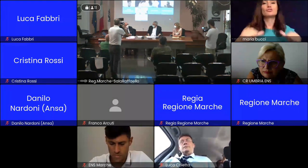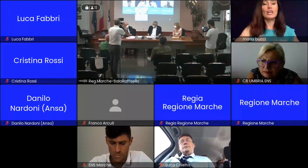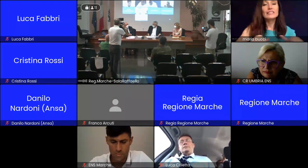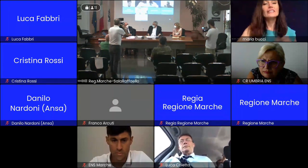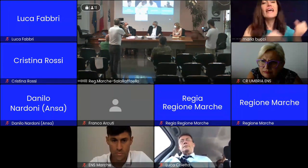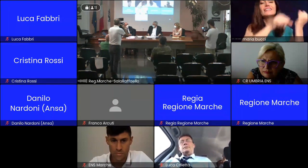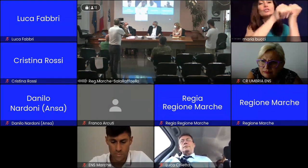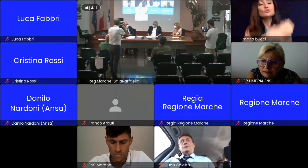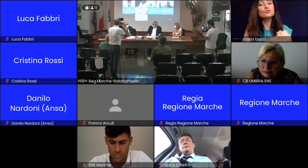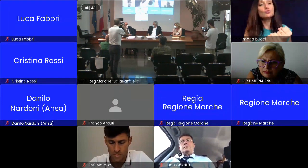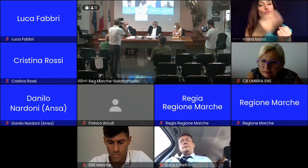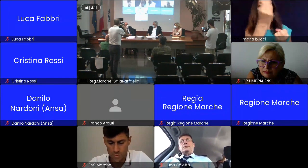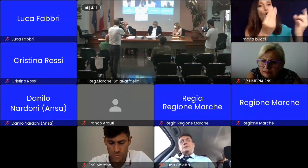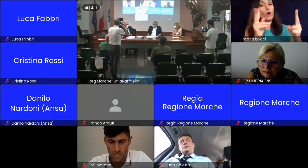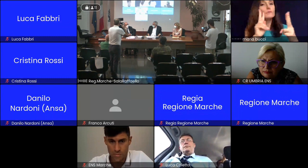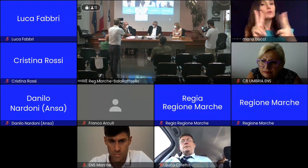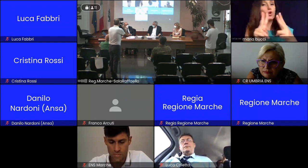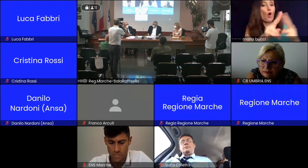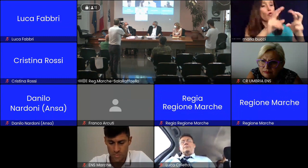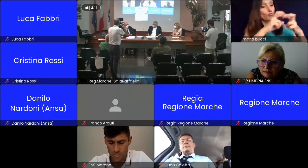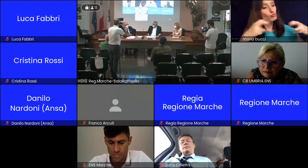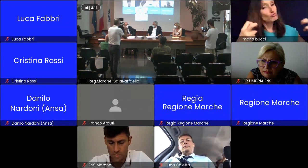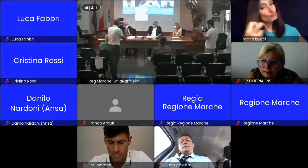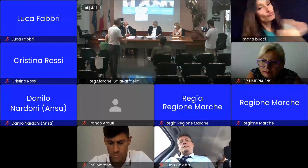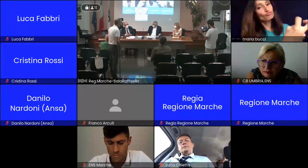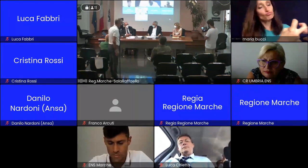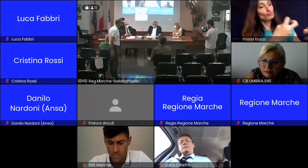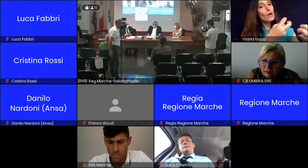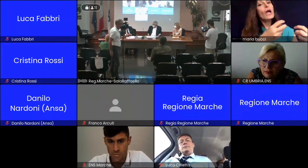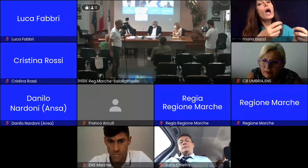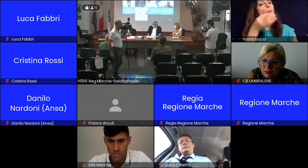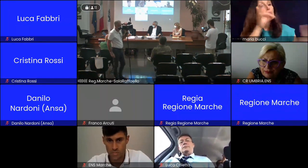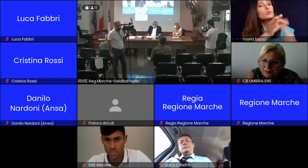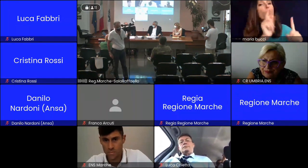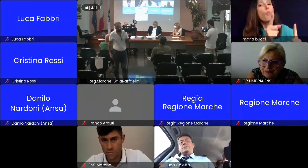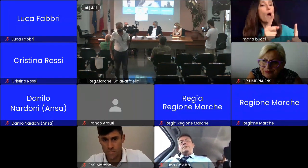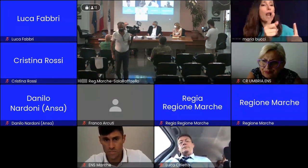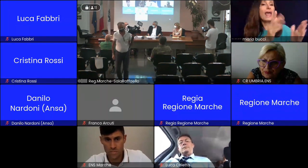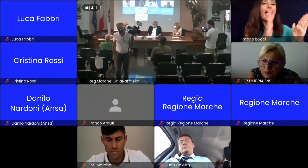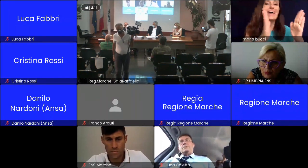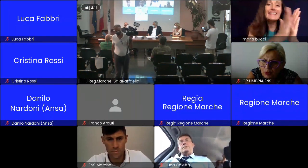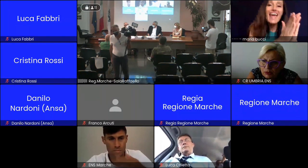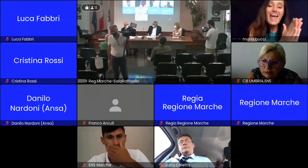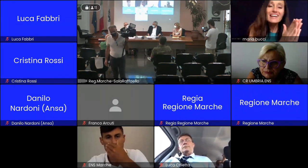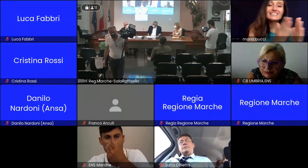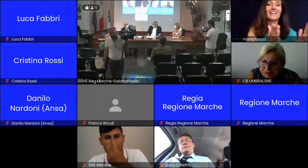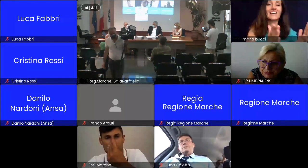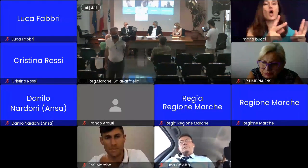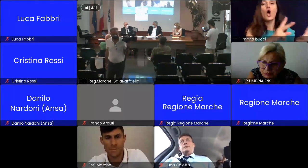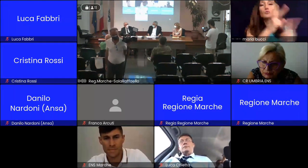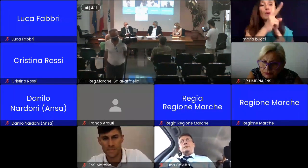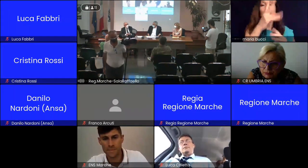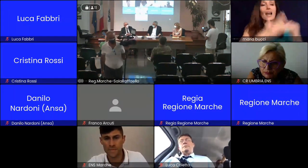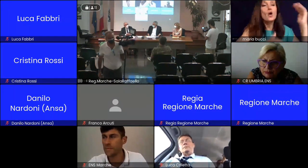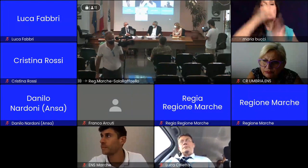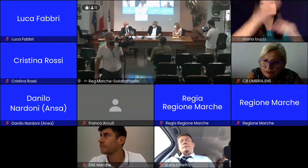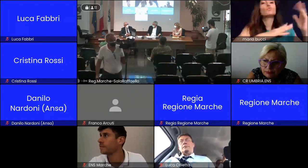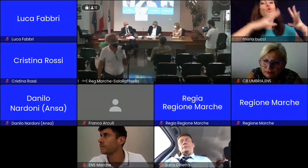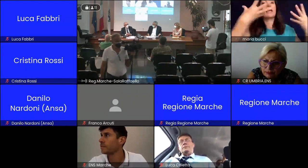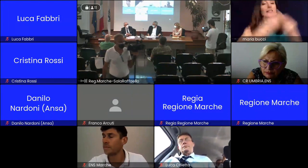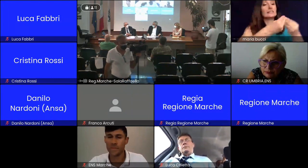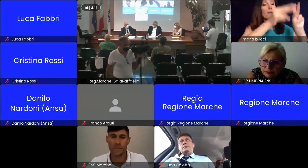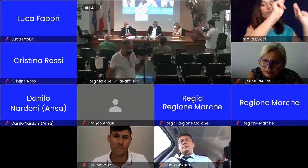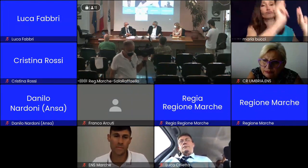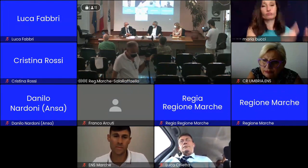tutte queste cose qua. Noi abbiamo mutuato questo suggerimento che veniva da Alexis Tocqueville nel principio